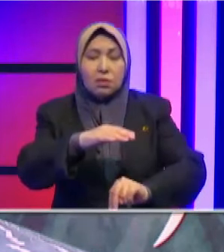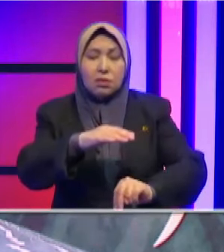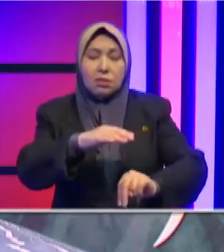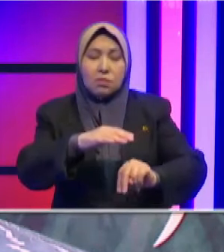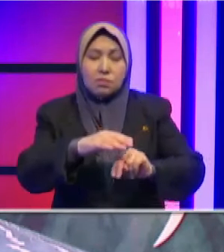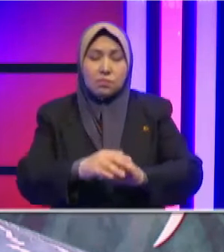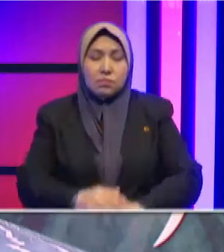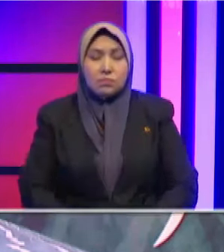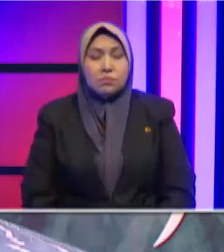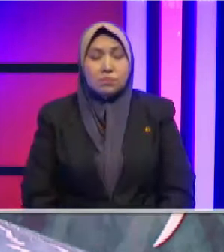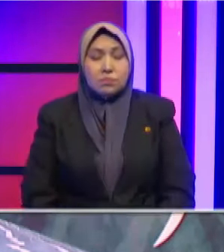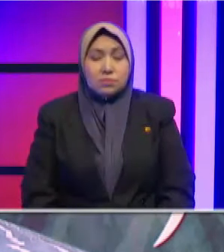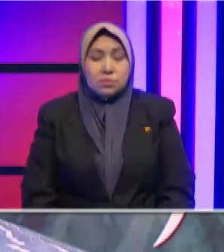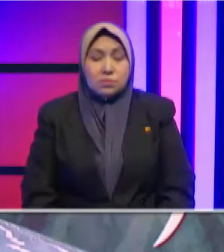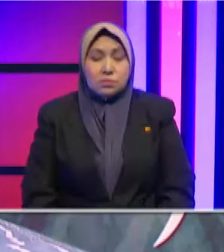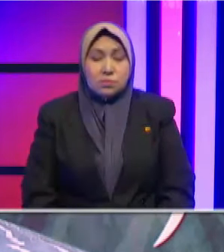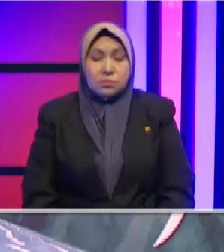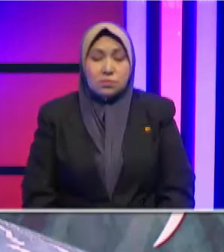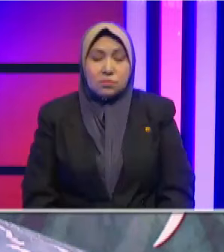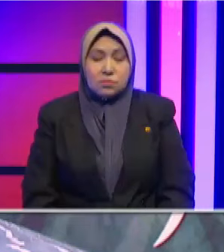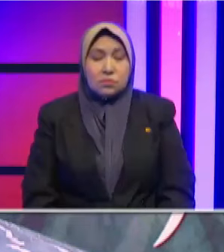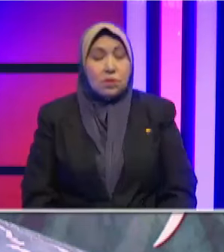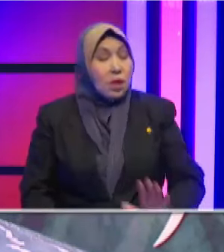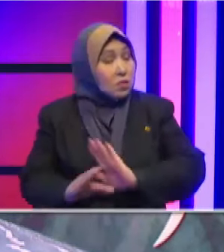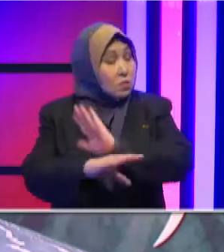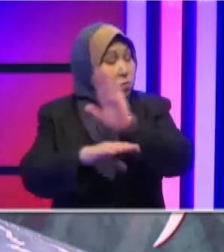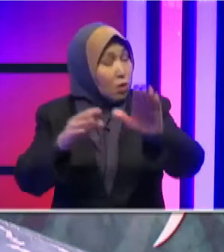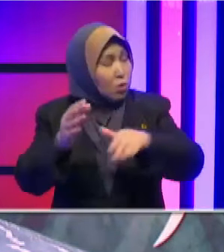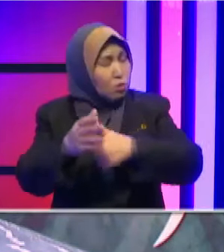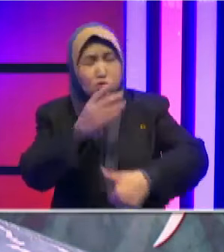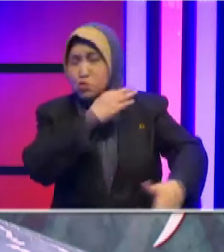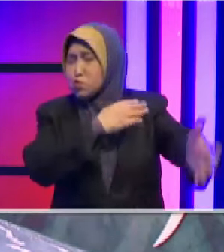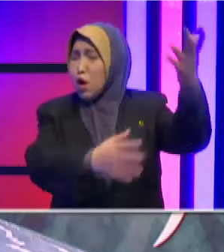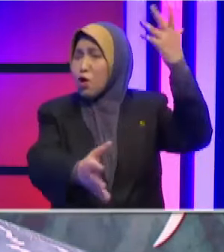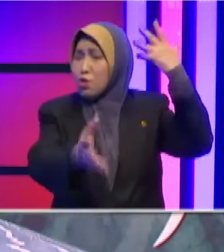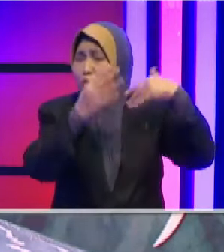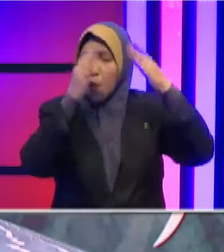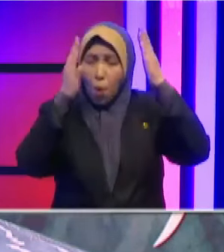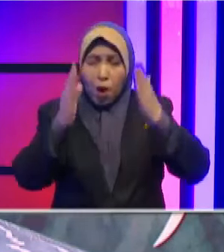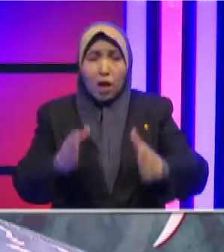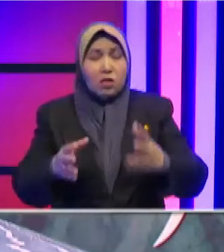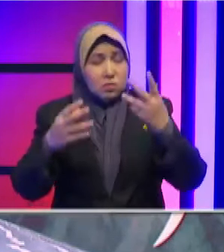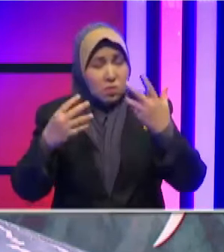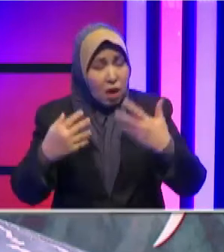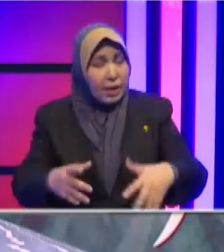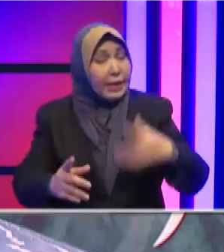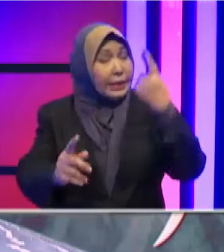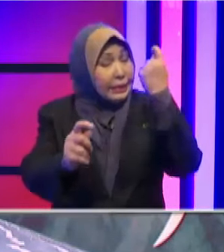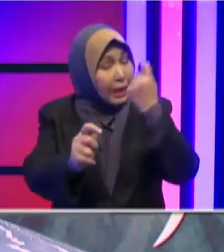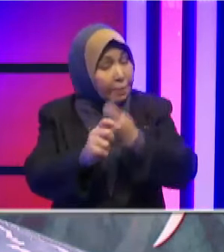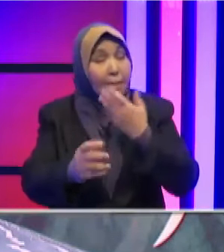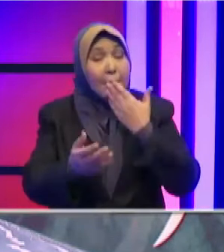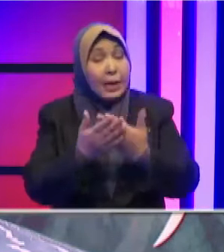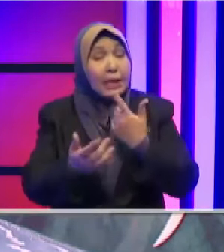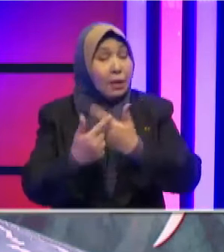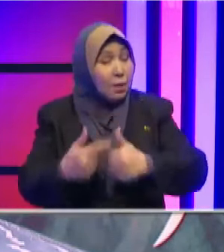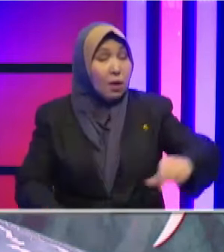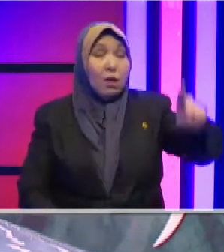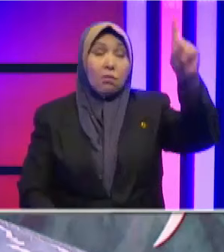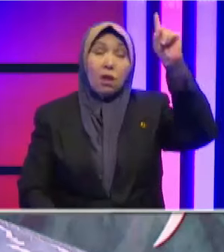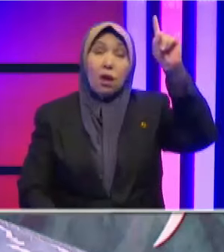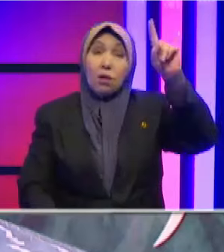Ulan semuanya sejak dahulu bagi orang-orang yang telah ada ketetapan yang baik daripada kami